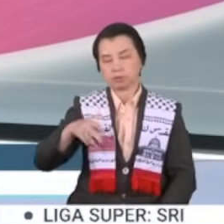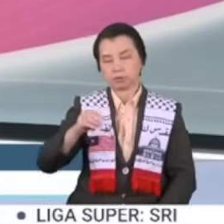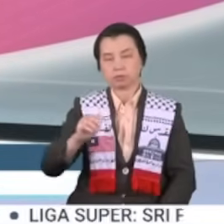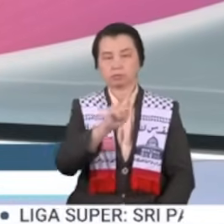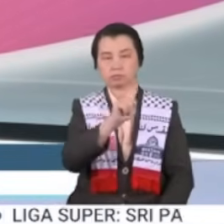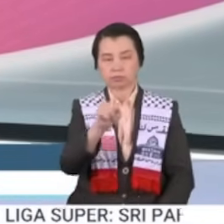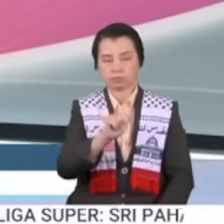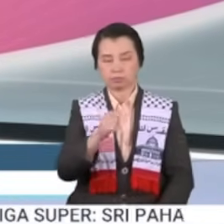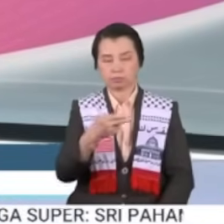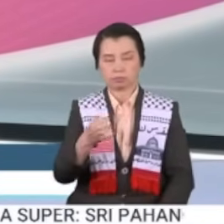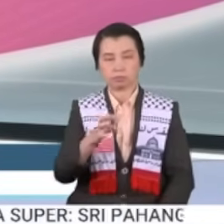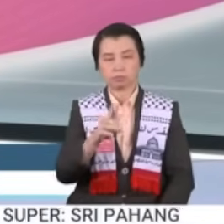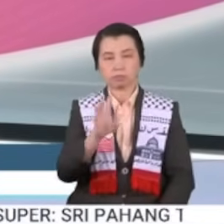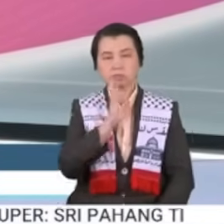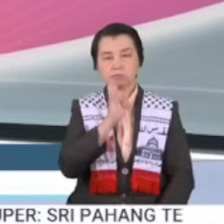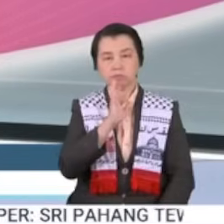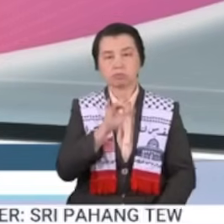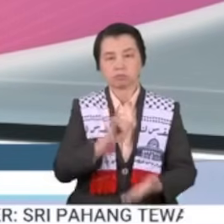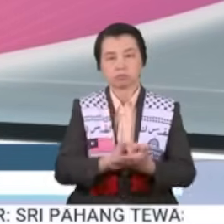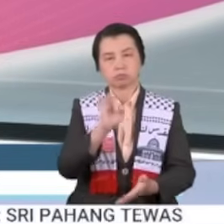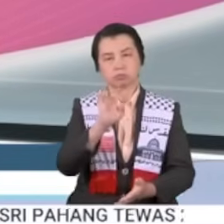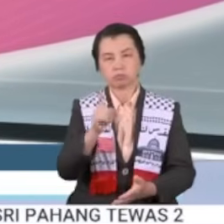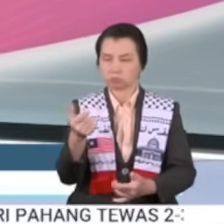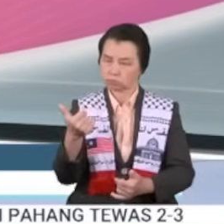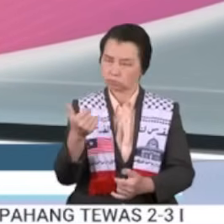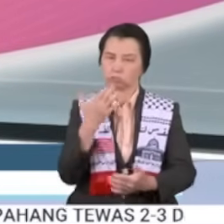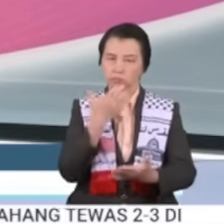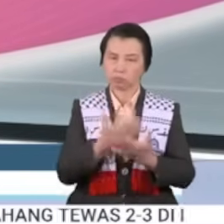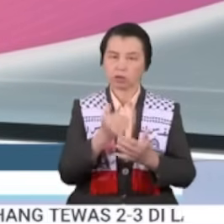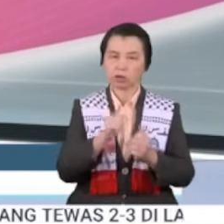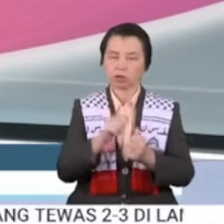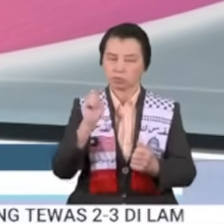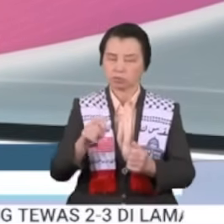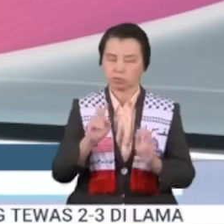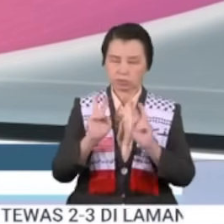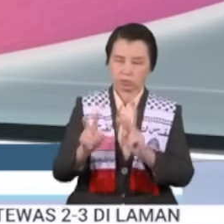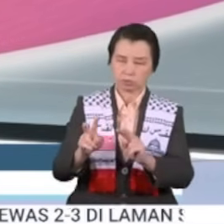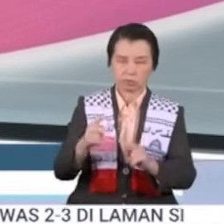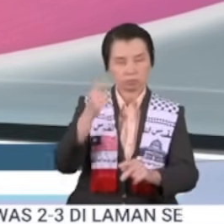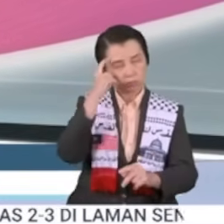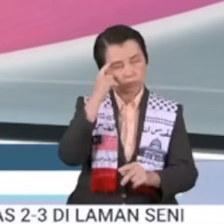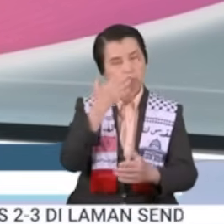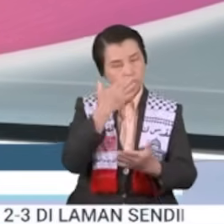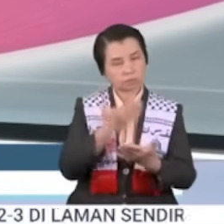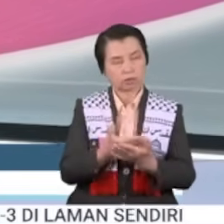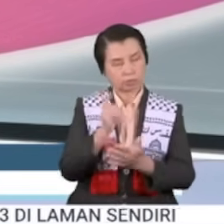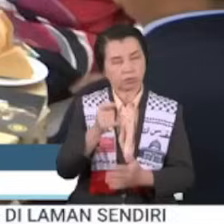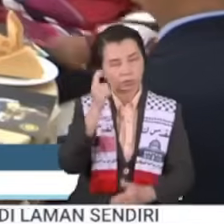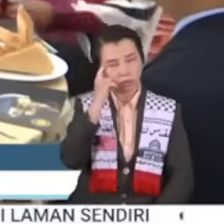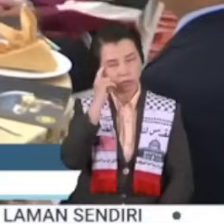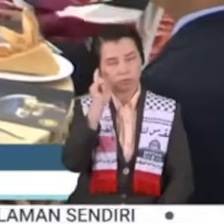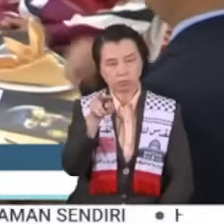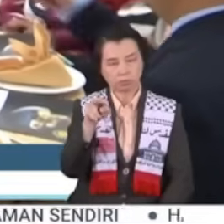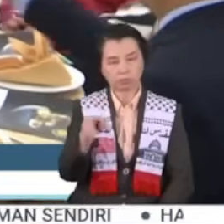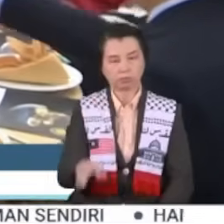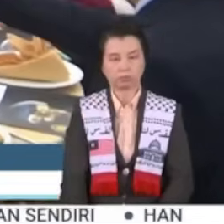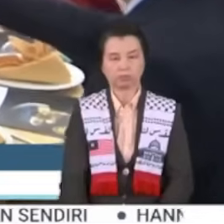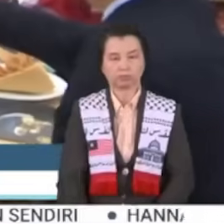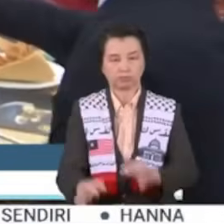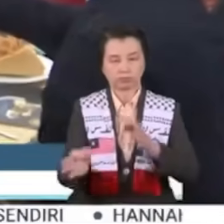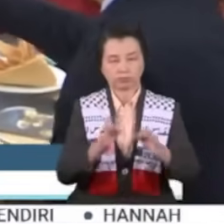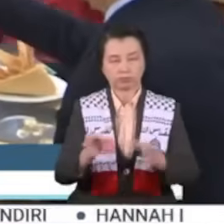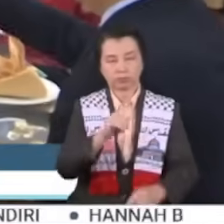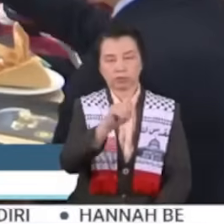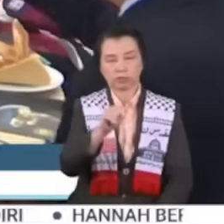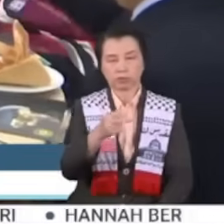dr Ahmad Zahid Hamidi berkata Ia merupakan suatu Perkembangan positif dan perlu dilihat dengan sangkaan baik jelas